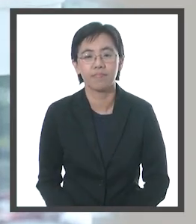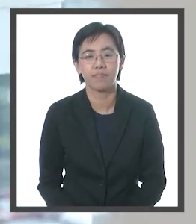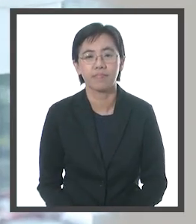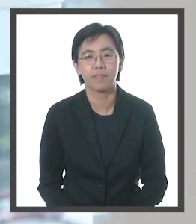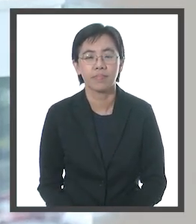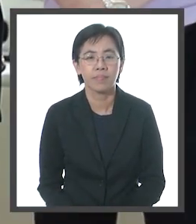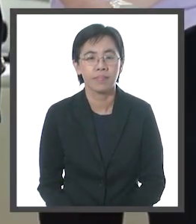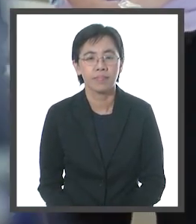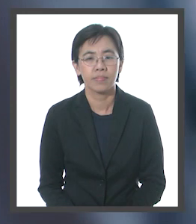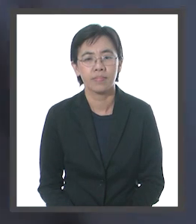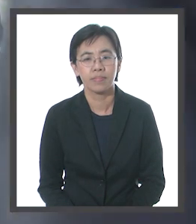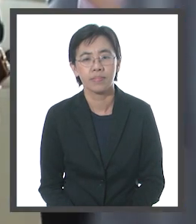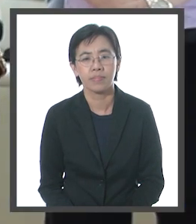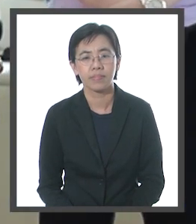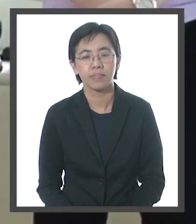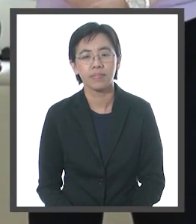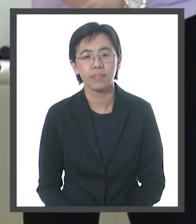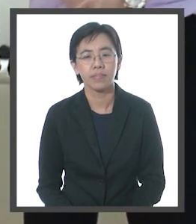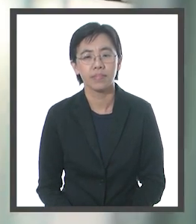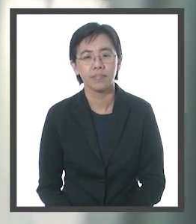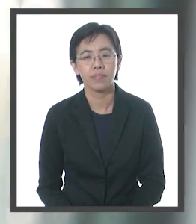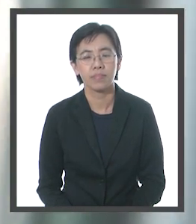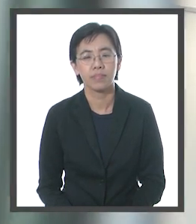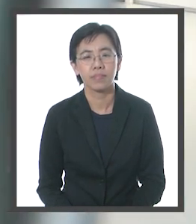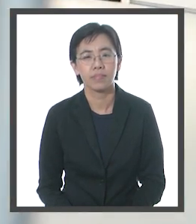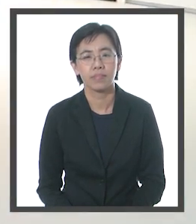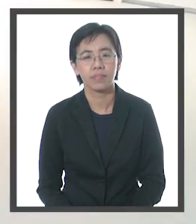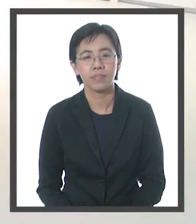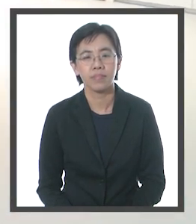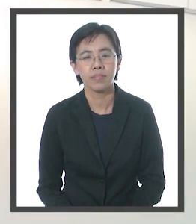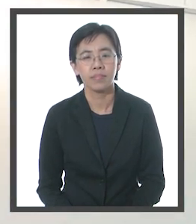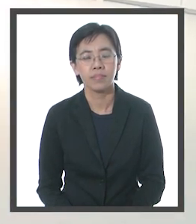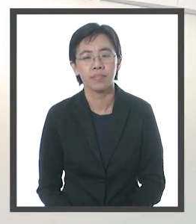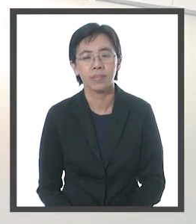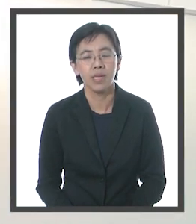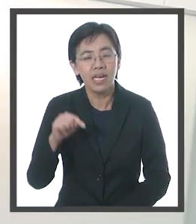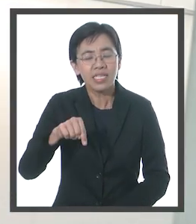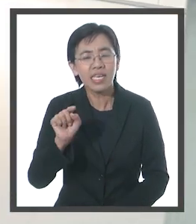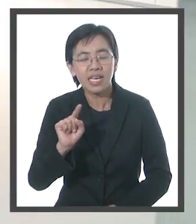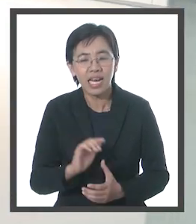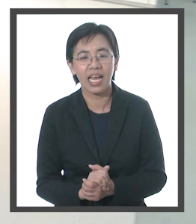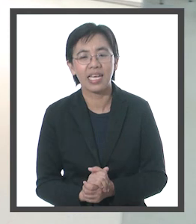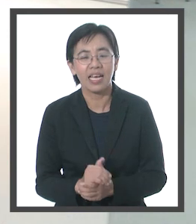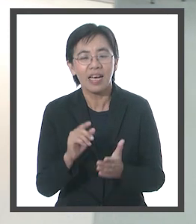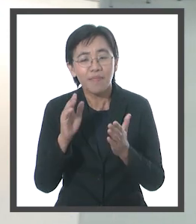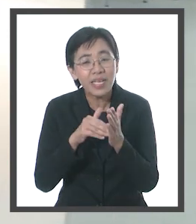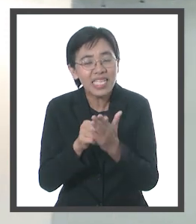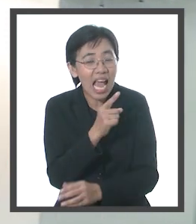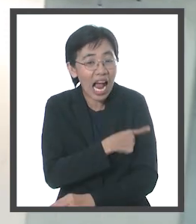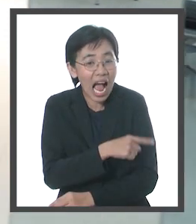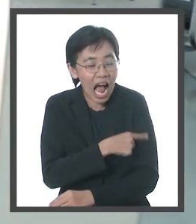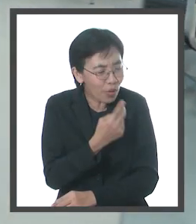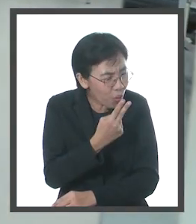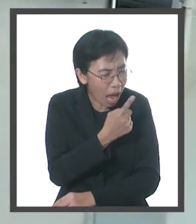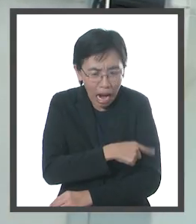ที่นี่ ่วนมากก็จะเน้นเป็นสีขาวนะคะ ใช่ค่ะจริ